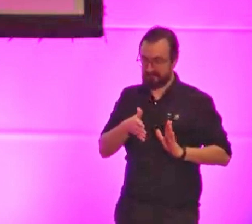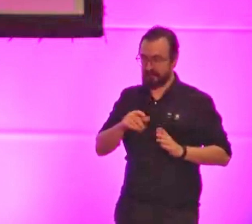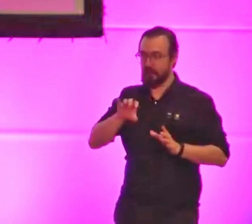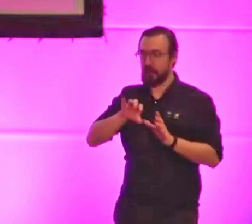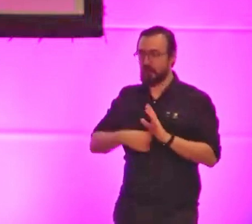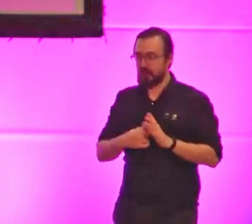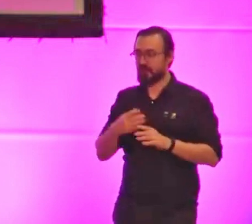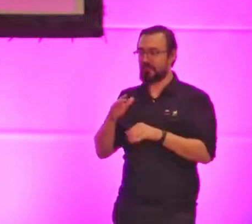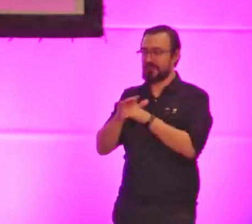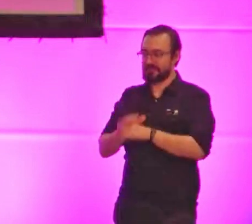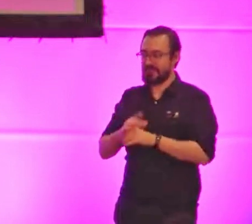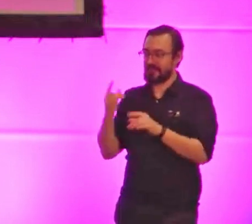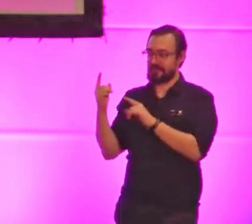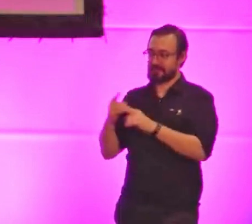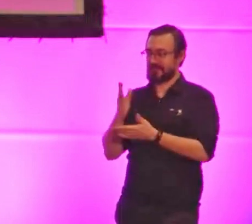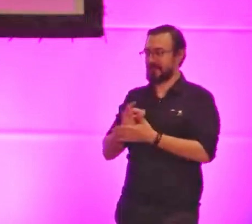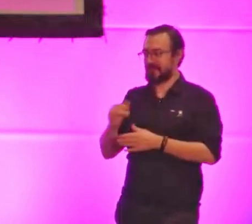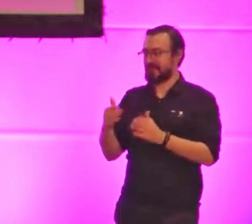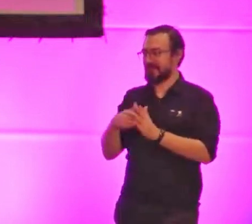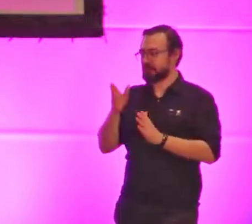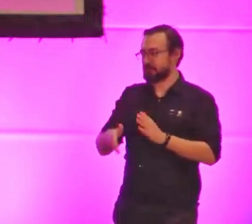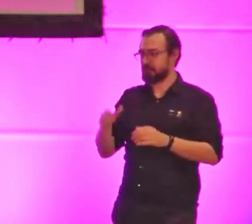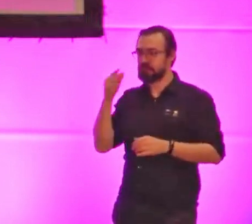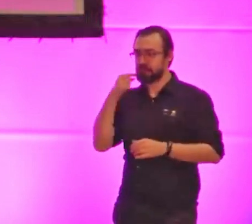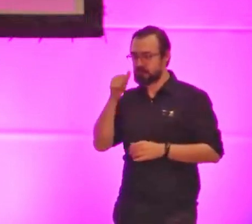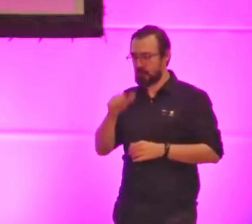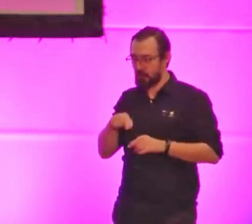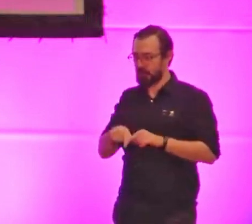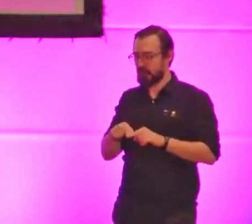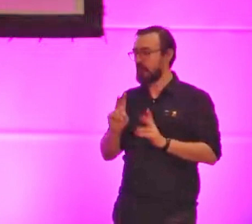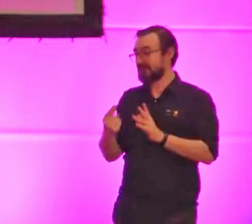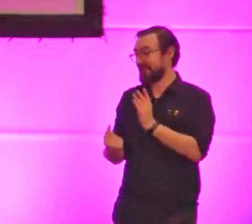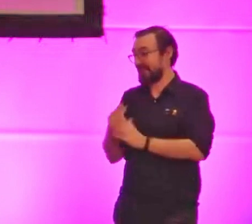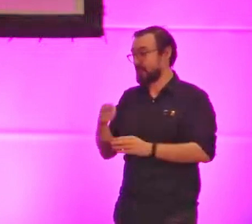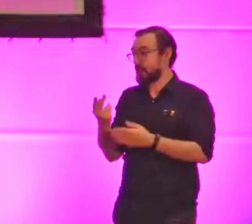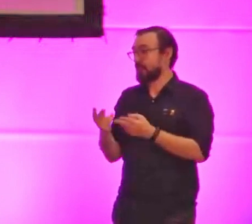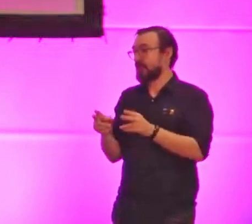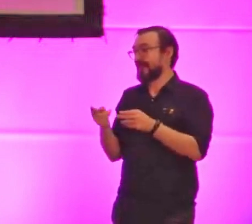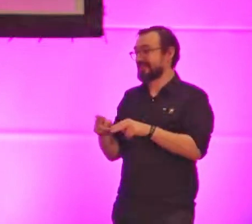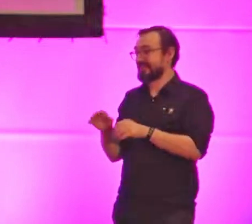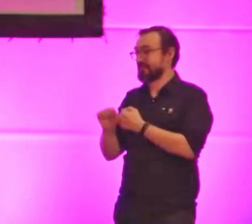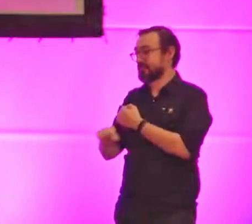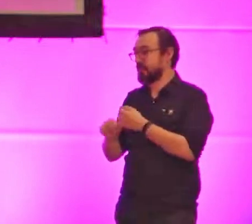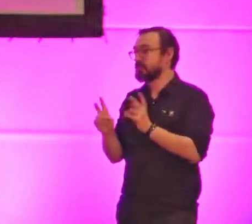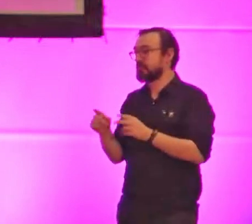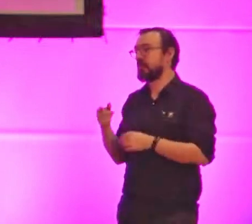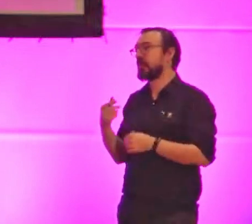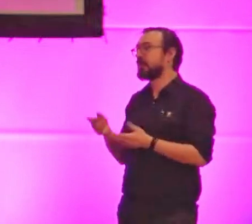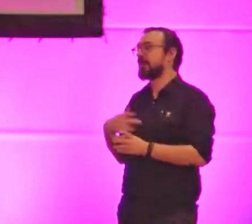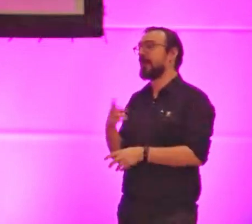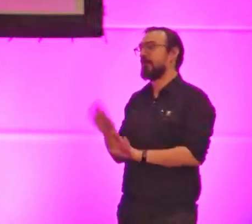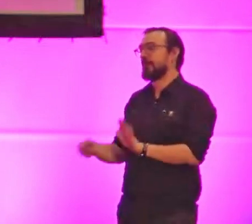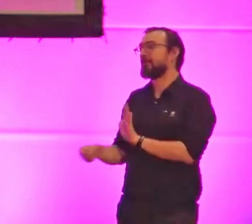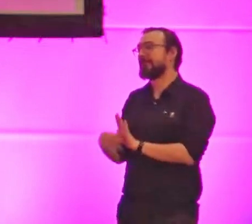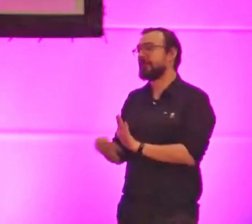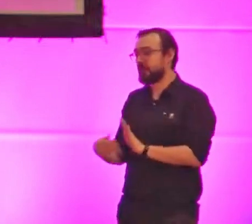grova kränkningar av mänskliga rättigheter i Sydsudan där till, alltså det går igen också nu under det rättsliga försvaret delvis, att man har